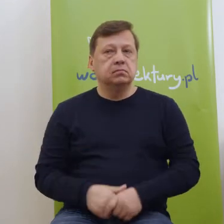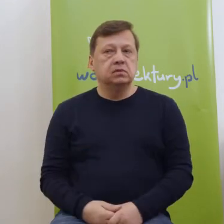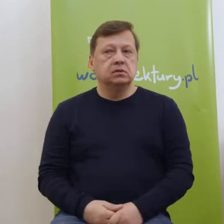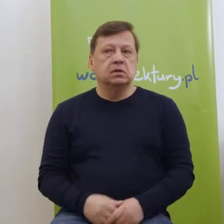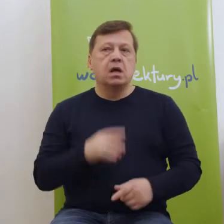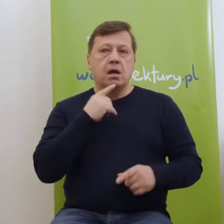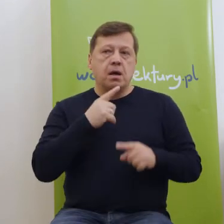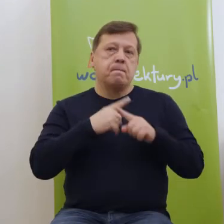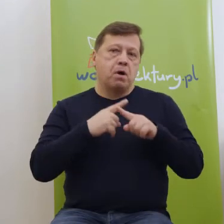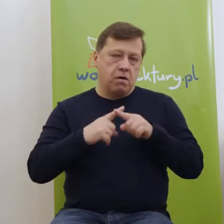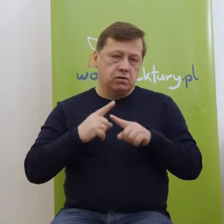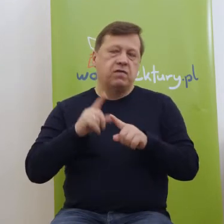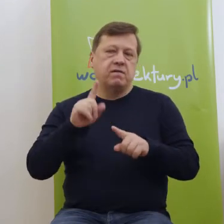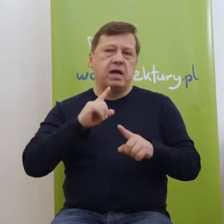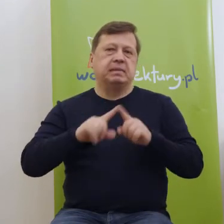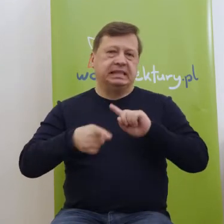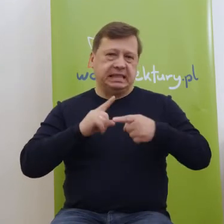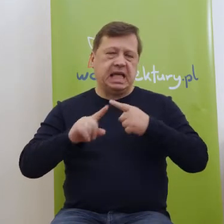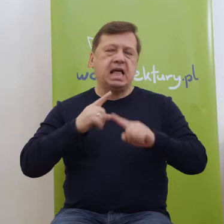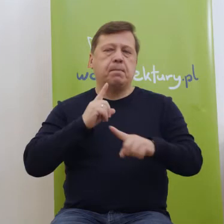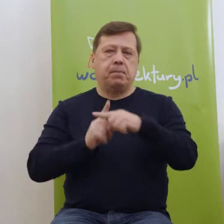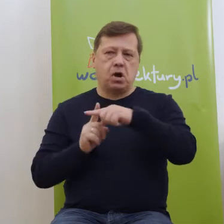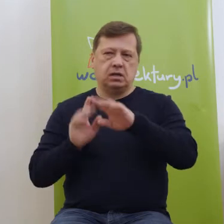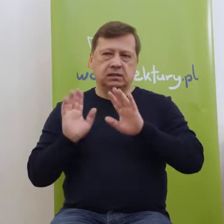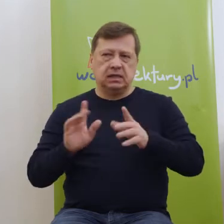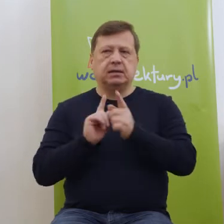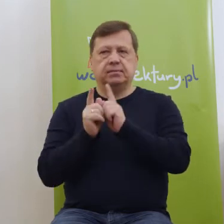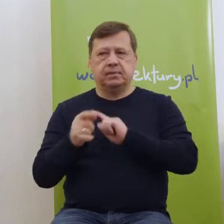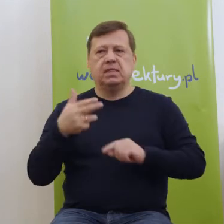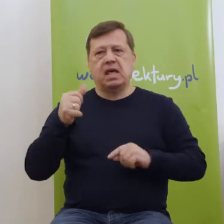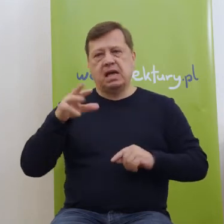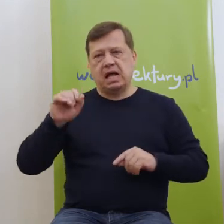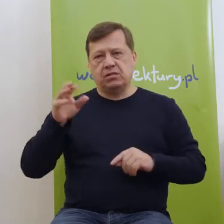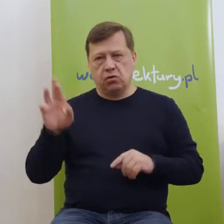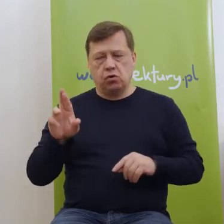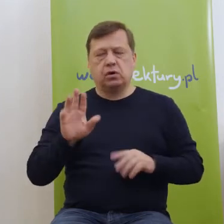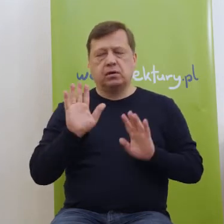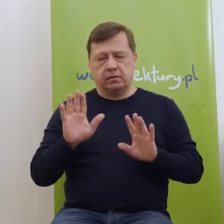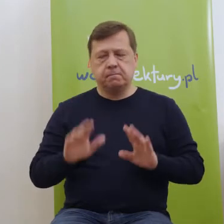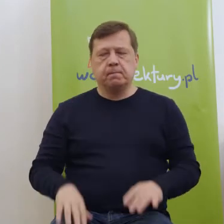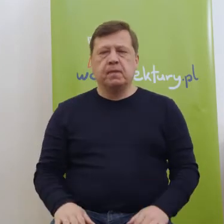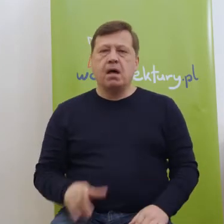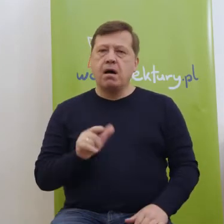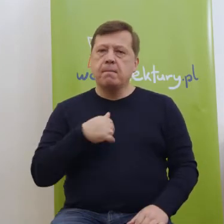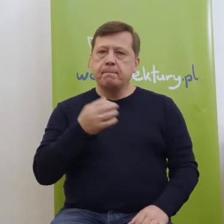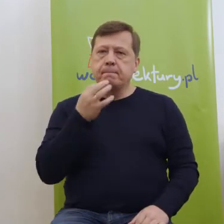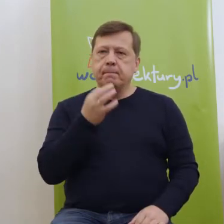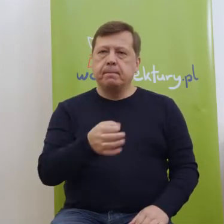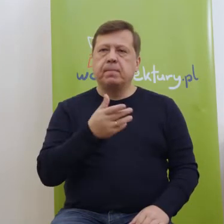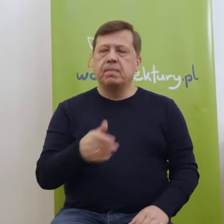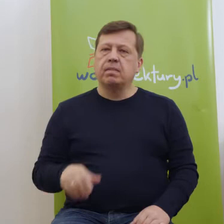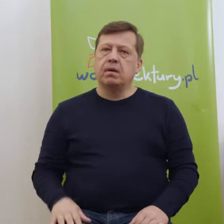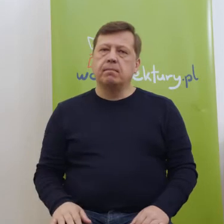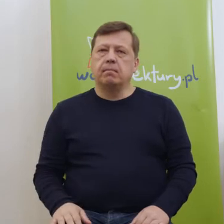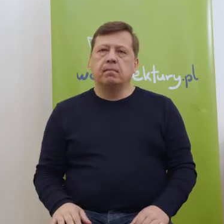że jest to taka chropowata narracja, taka zmieniająca się, bardzo ładna. Chciałam zapytać, czy masz jakichś mistrzów? Od kogoś